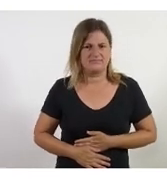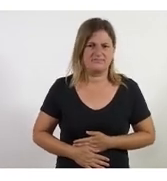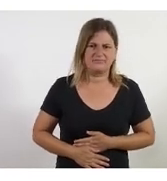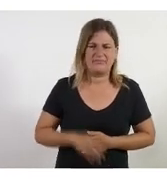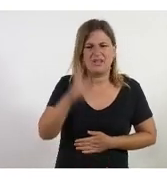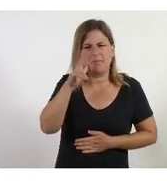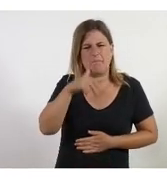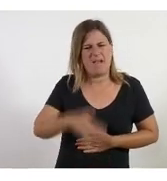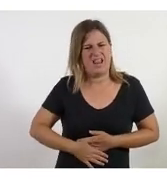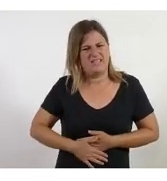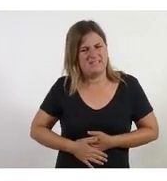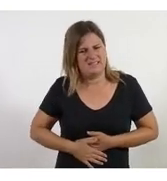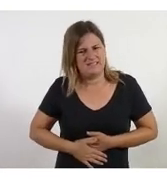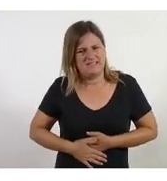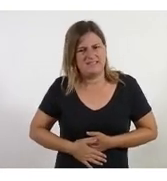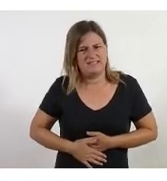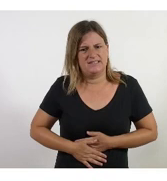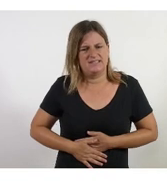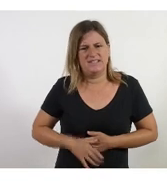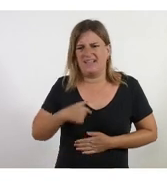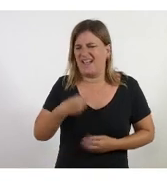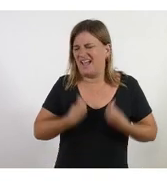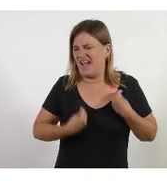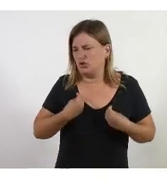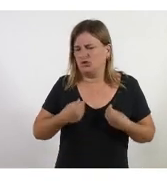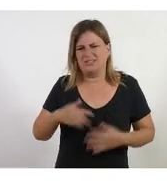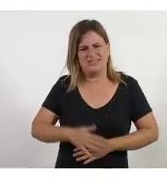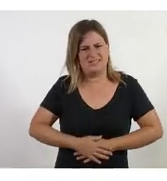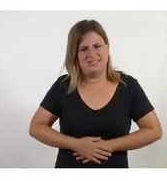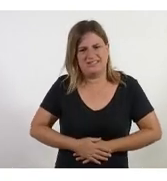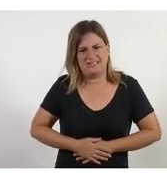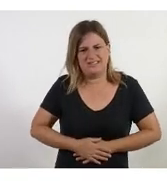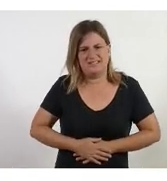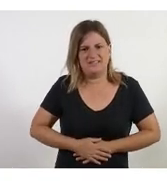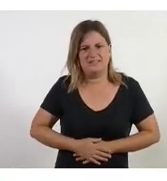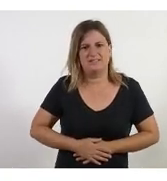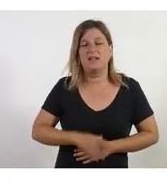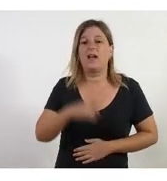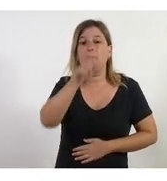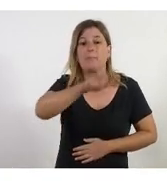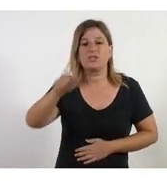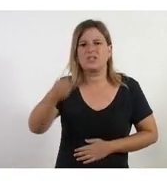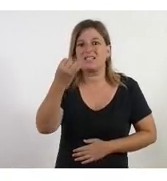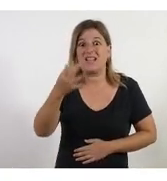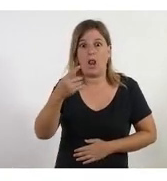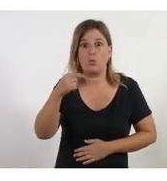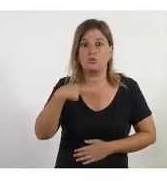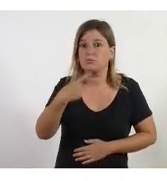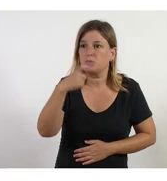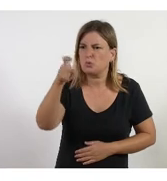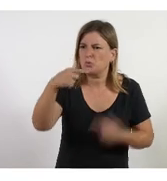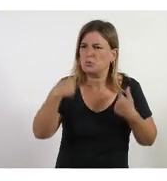em fa mal aquí. Tinc una angoixa aquí. Hi ha persones que quan els hi pregunto posen la mà a la panxa.